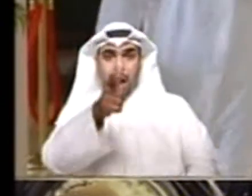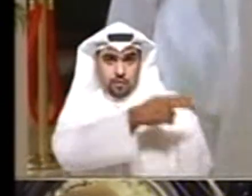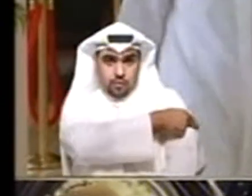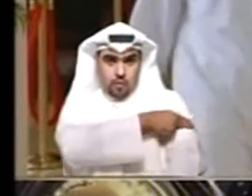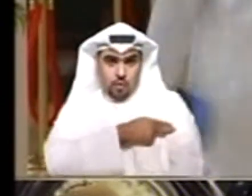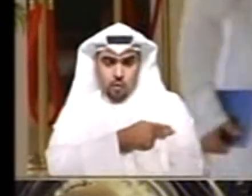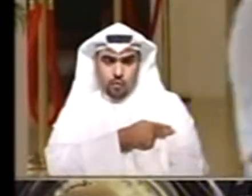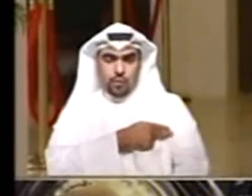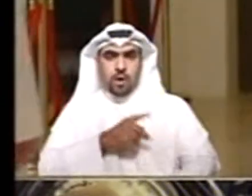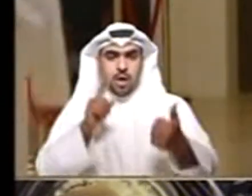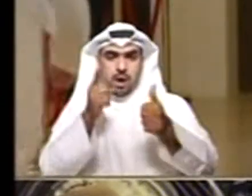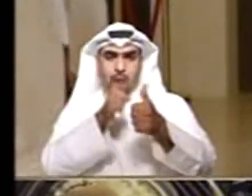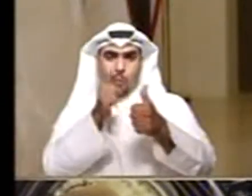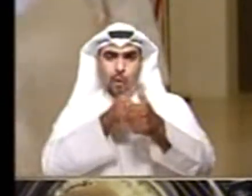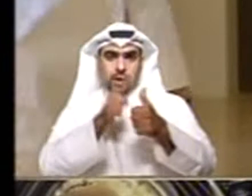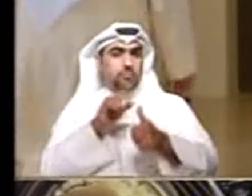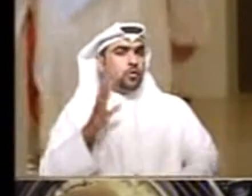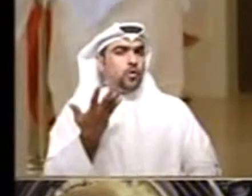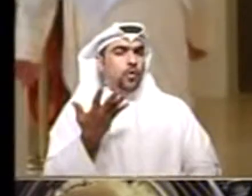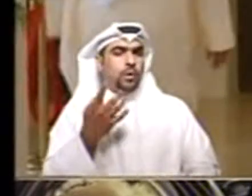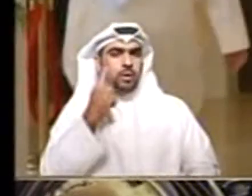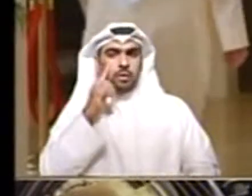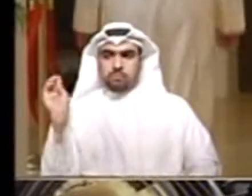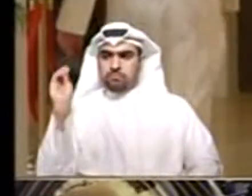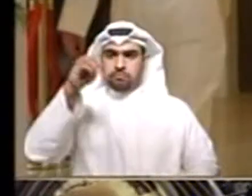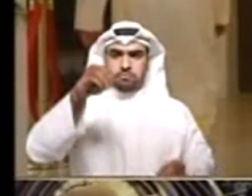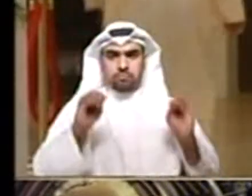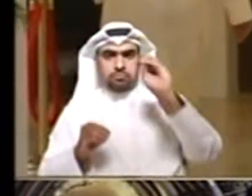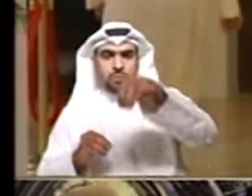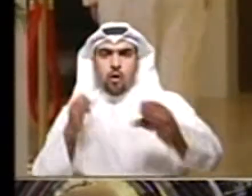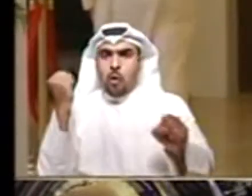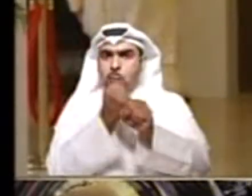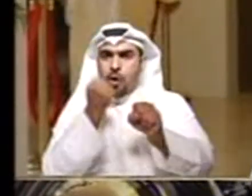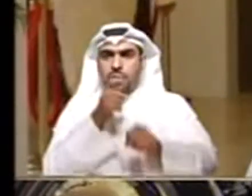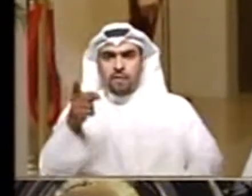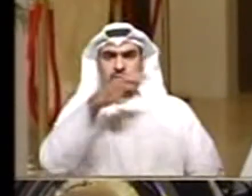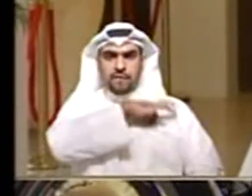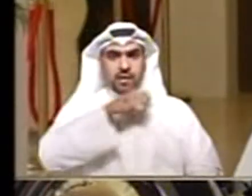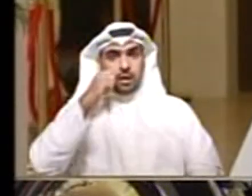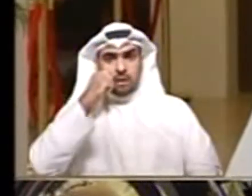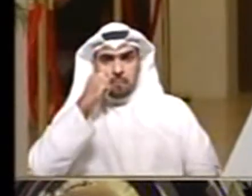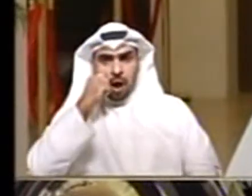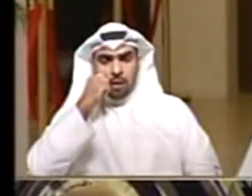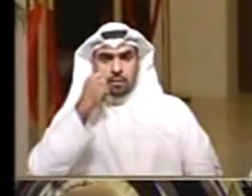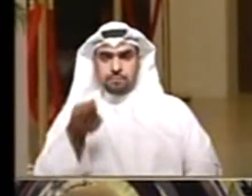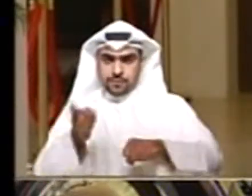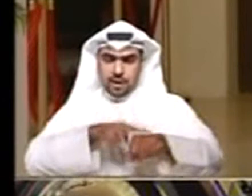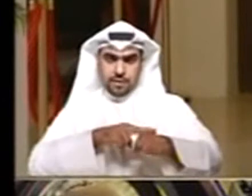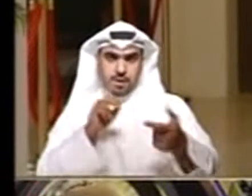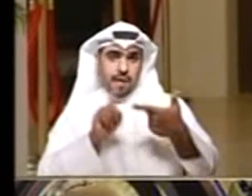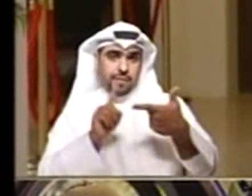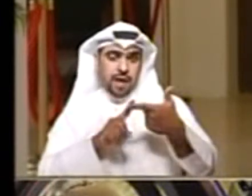بالتعيينات والتنفيع، والمحور الثاني كما يراه من وجهة نظر النائب بأن